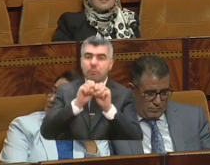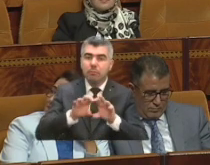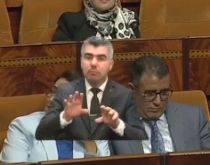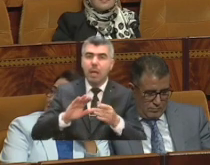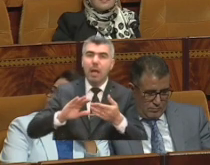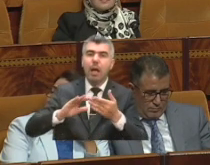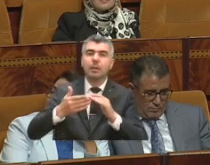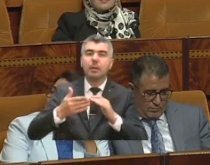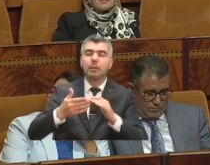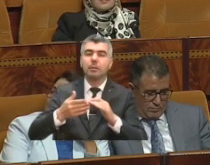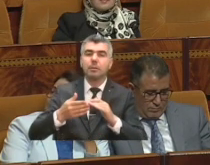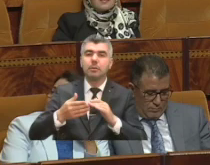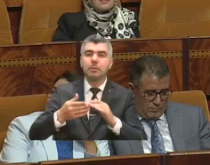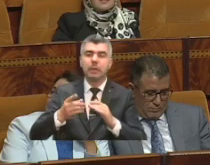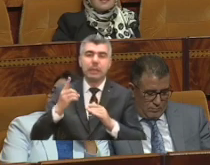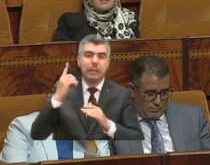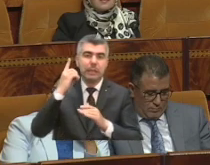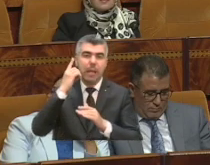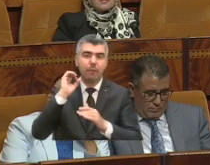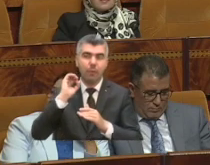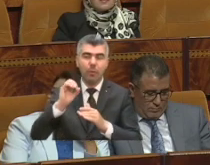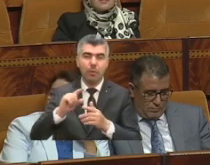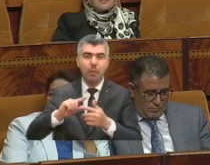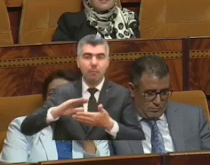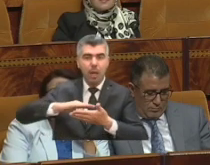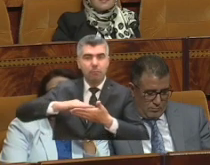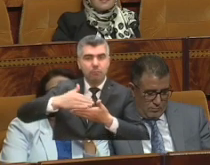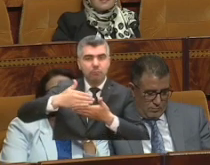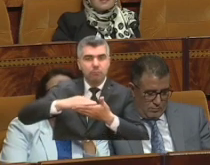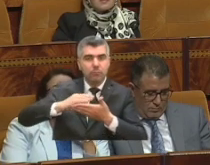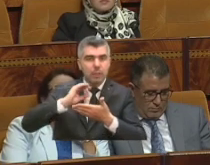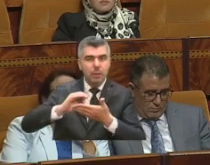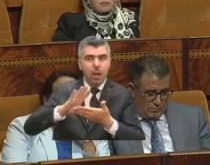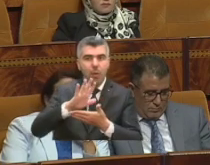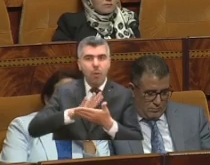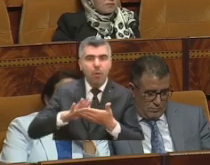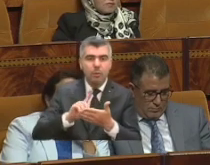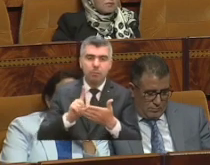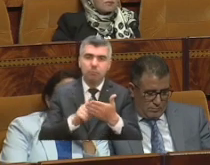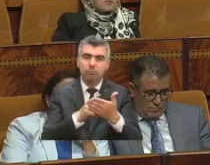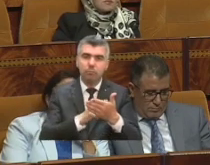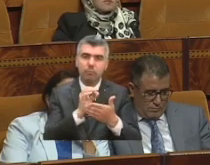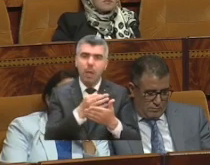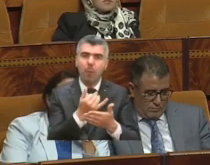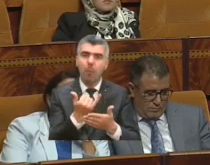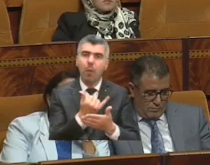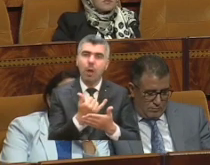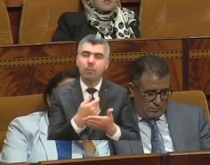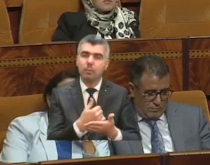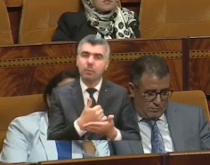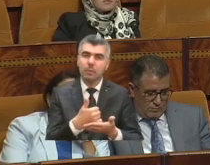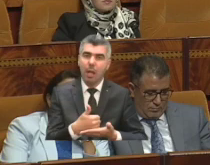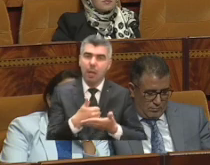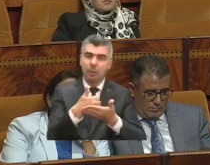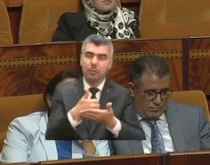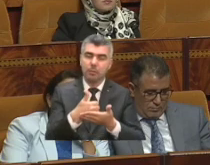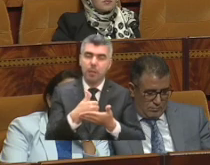الإنترنت والتغطية الهاتفية لتمكين استعمال الحواسيب والهواتف الذكية واللوحات الإلكترونية. وأنا غنعطيك السيدة